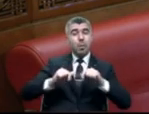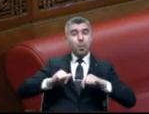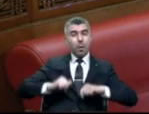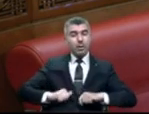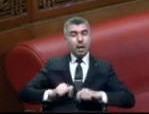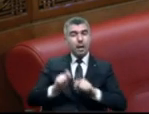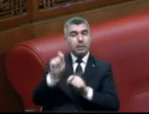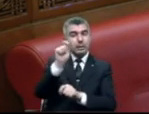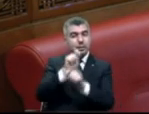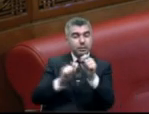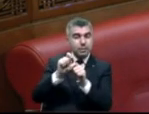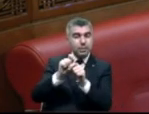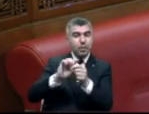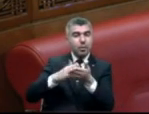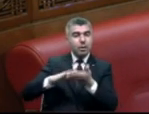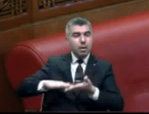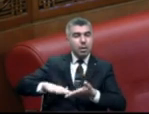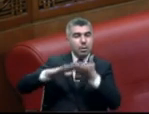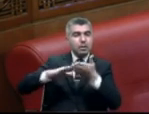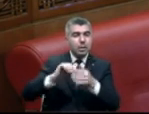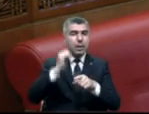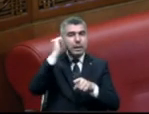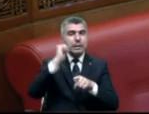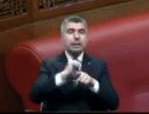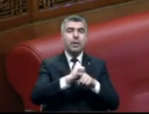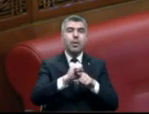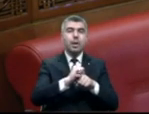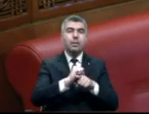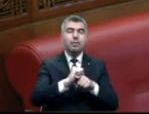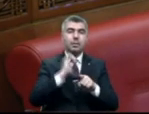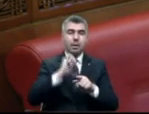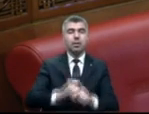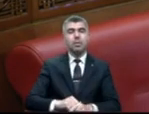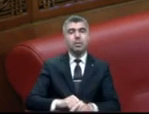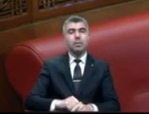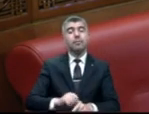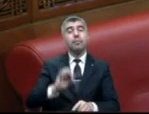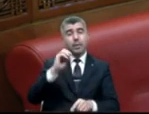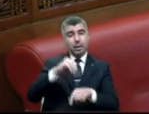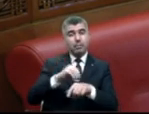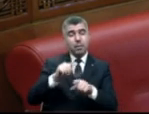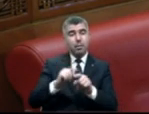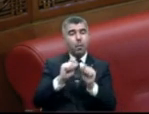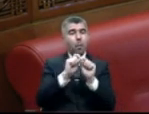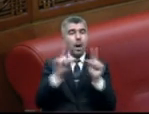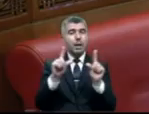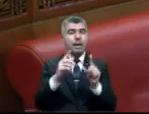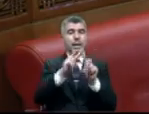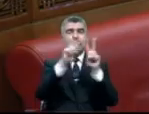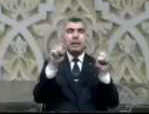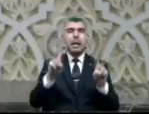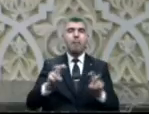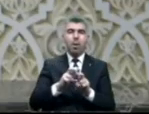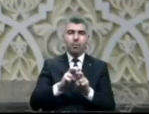الورش ديال الإصلاح، رفعت من جودة المنظومة ديال التكوين بشكل عام، وأضفت واحد الصبغة ديال المصداقية والشفافية على الدبلومات.